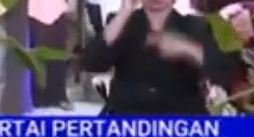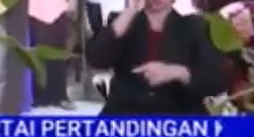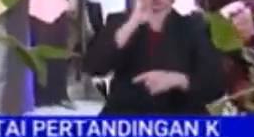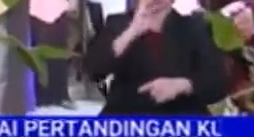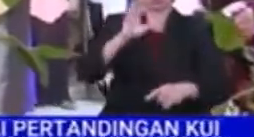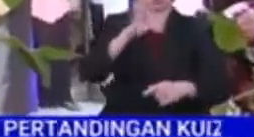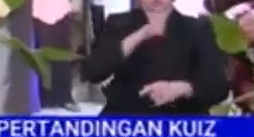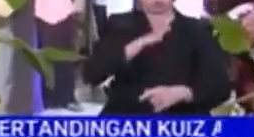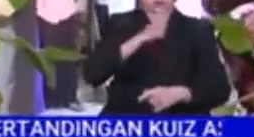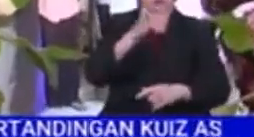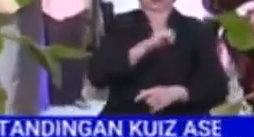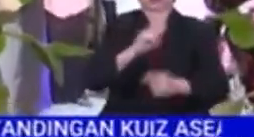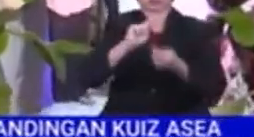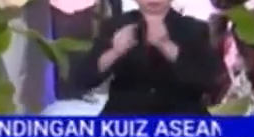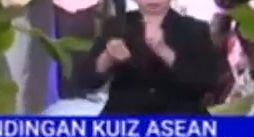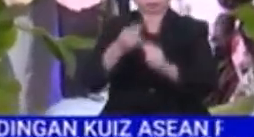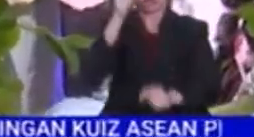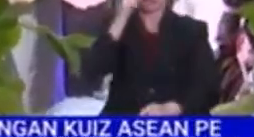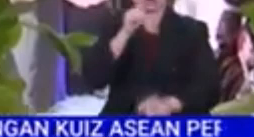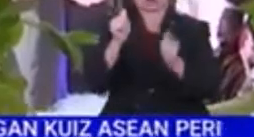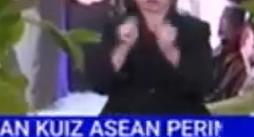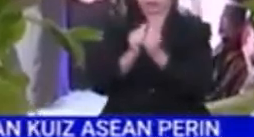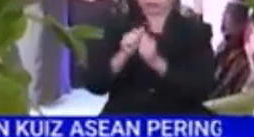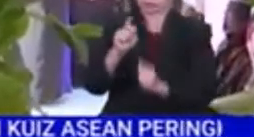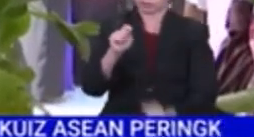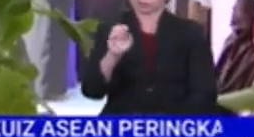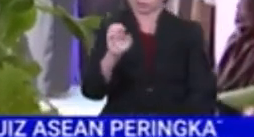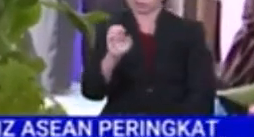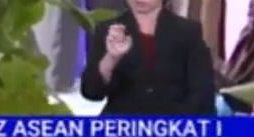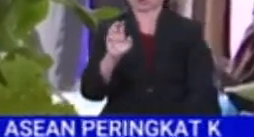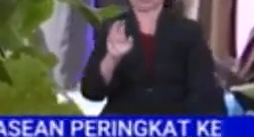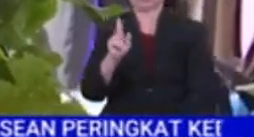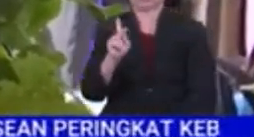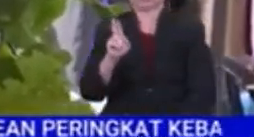dan program temani tak bersama tokoh nasional